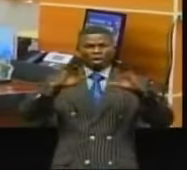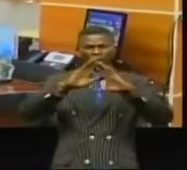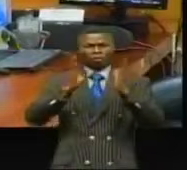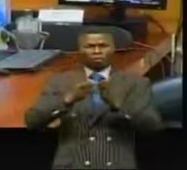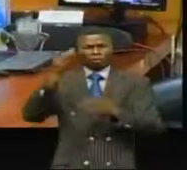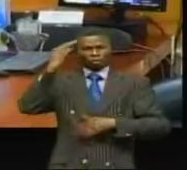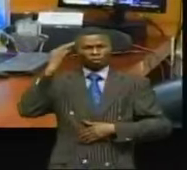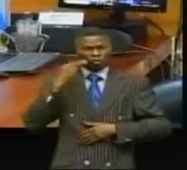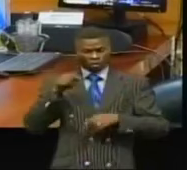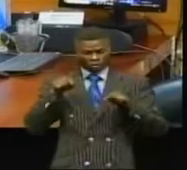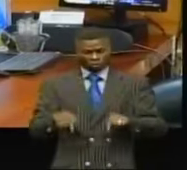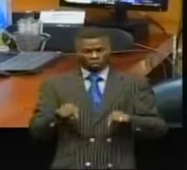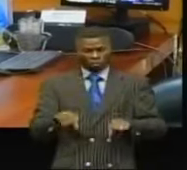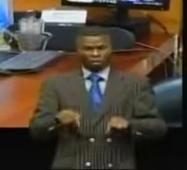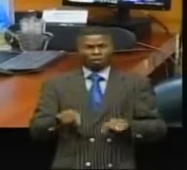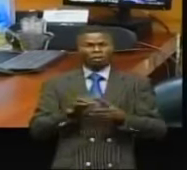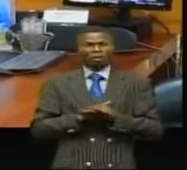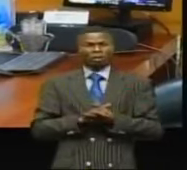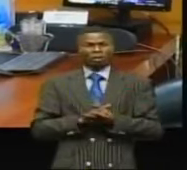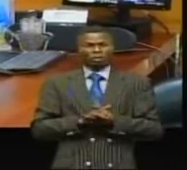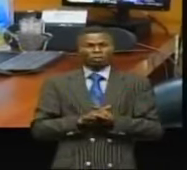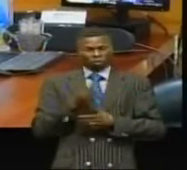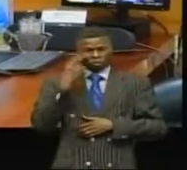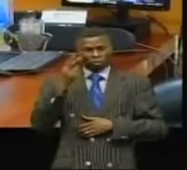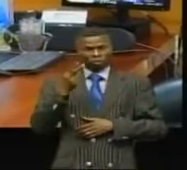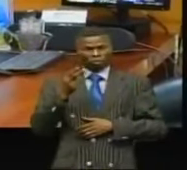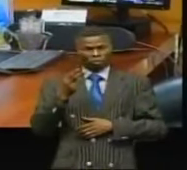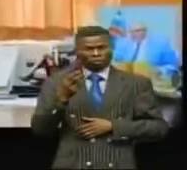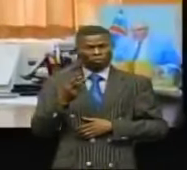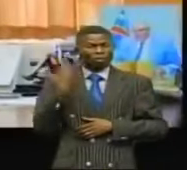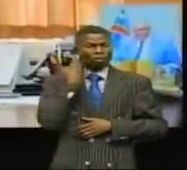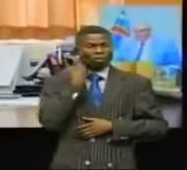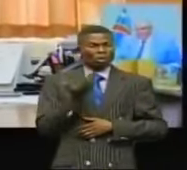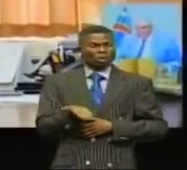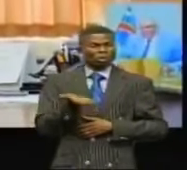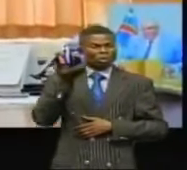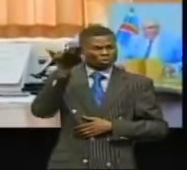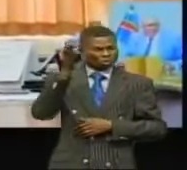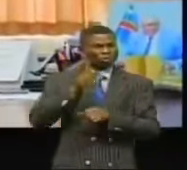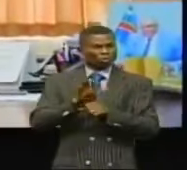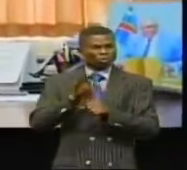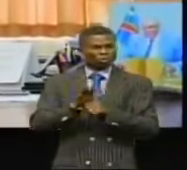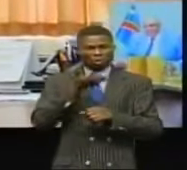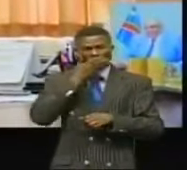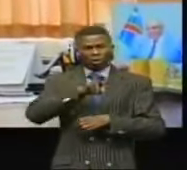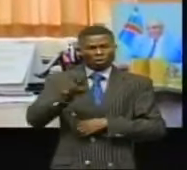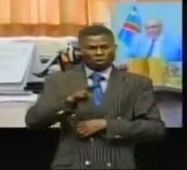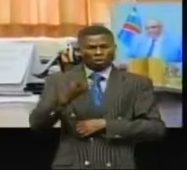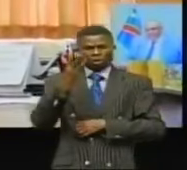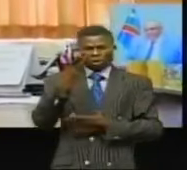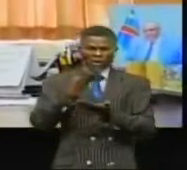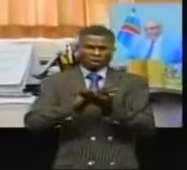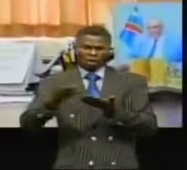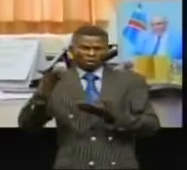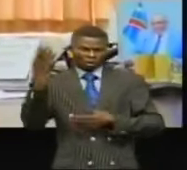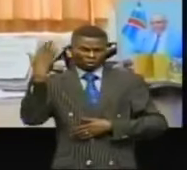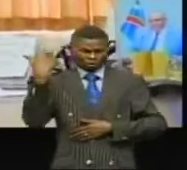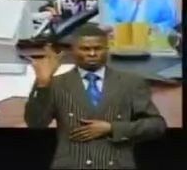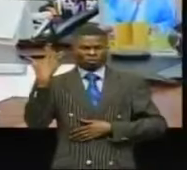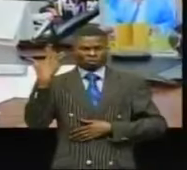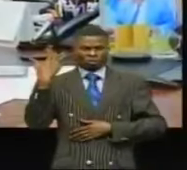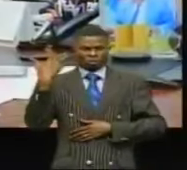ce jour, on note une hausse de contamination de COVID-19. Depuis 4 semaines consécutives, il